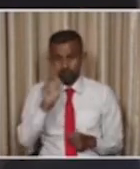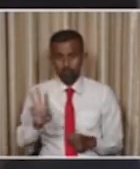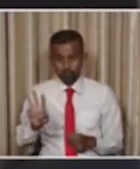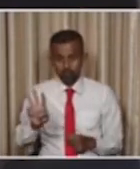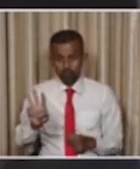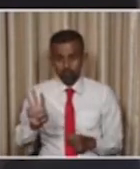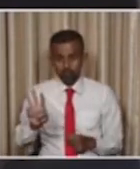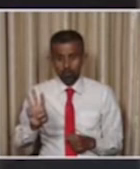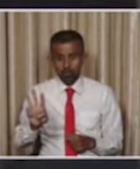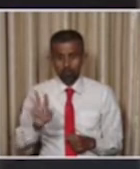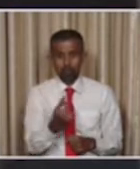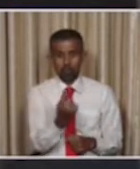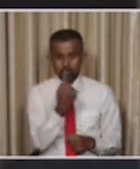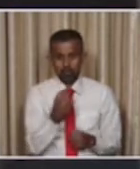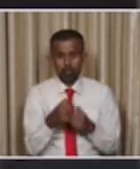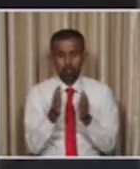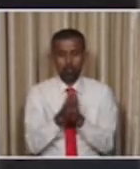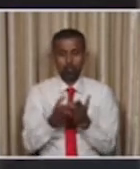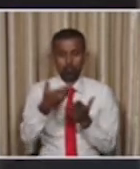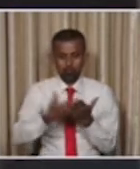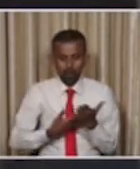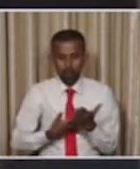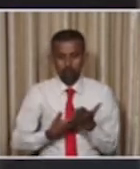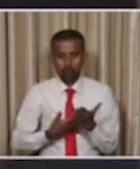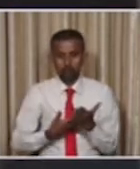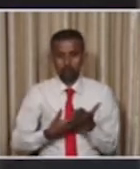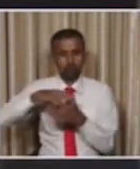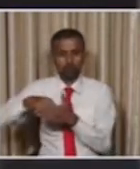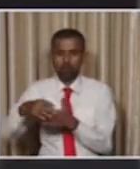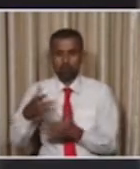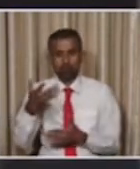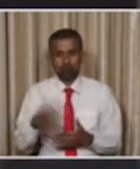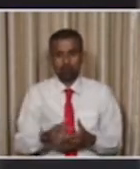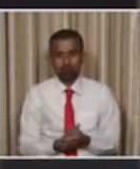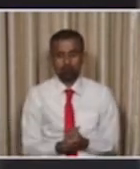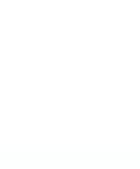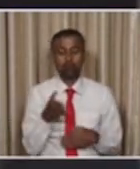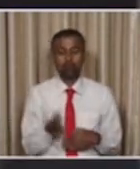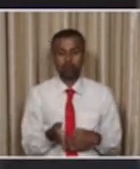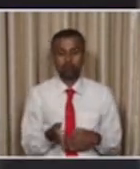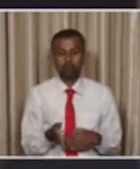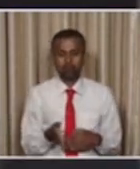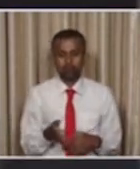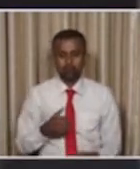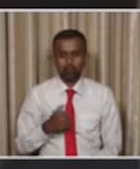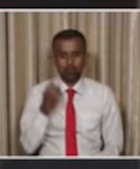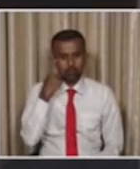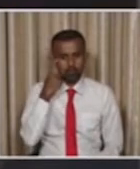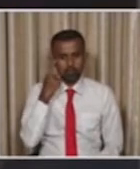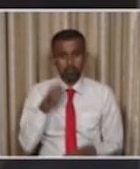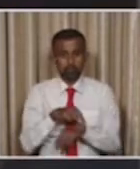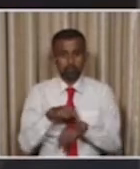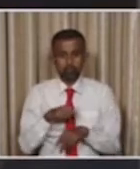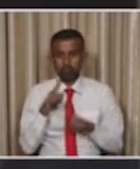සති 3. එතකොට ඔවුන් ඉදිරිපත් කරපු සියලු වාර්තා මේකට ආඳලා තියෙනවා. හරි, මෙතන හේතුව වුණේ මම දන්නවා, මෙතන දීර්ඝව කතා